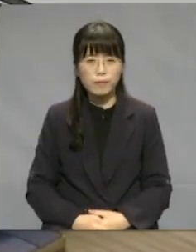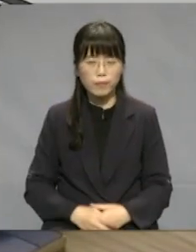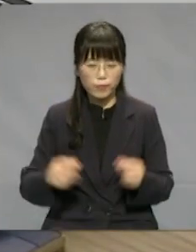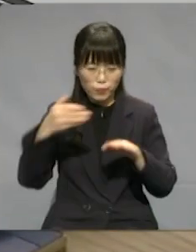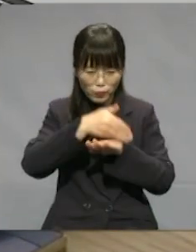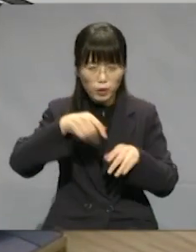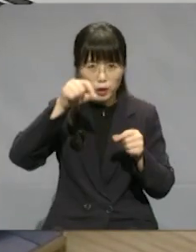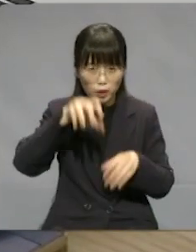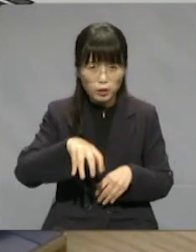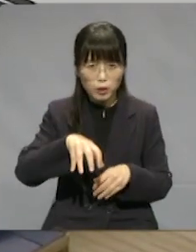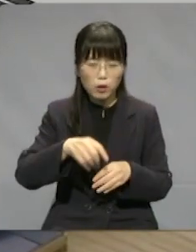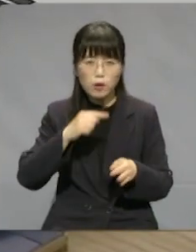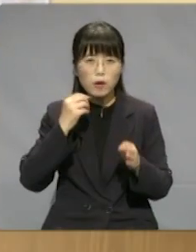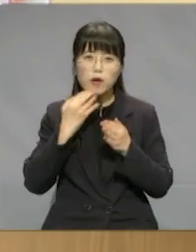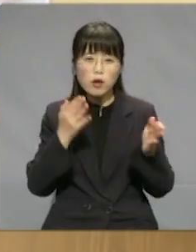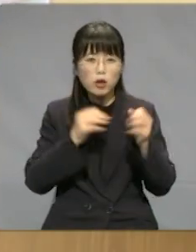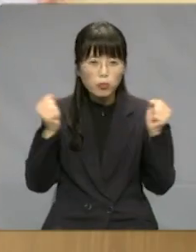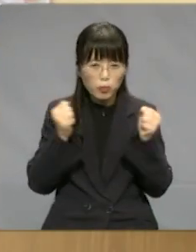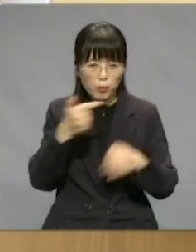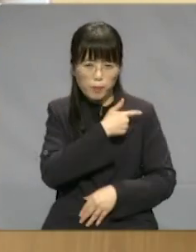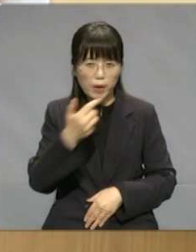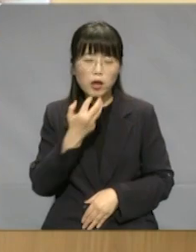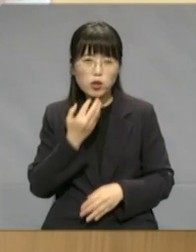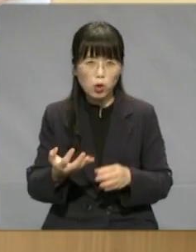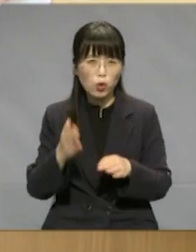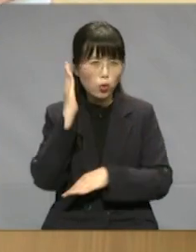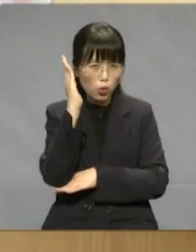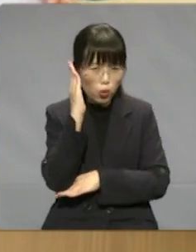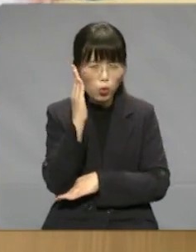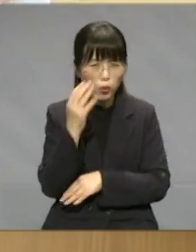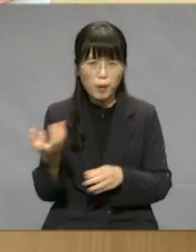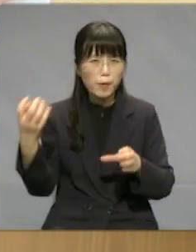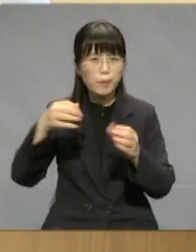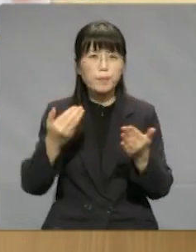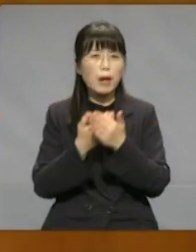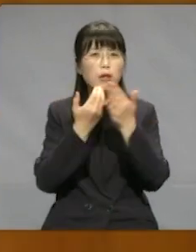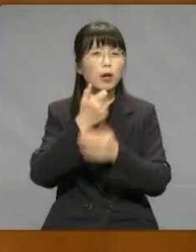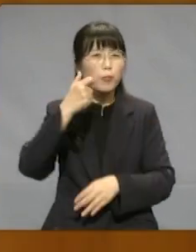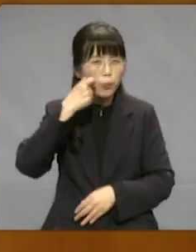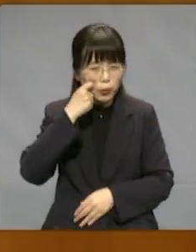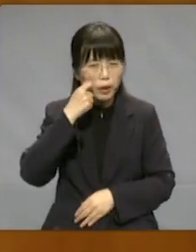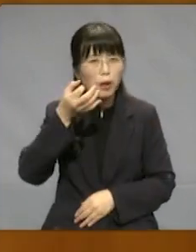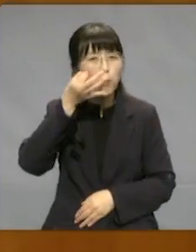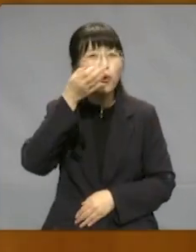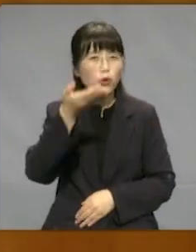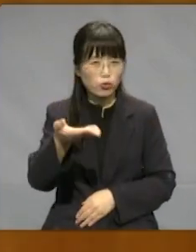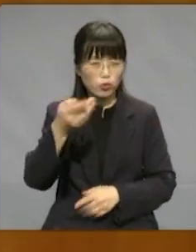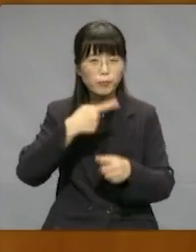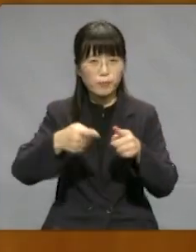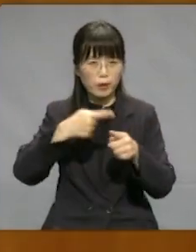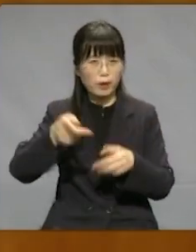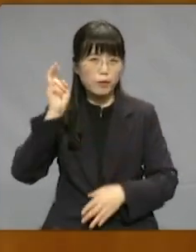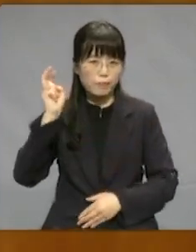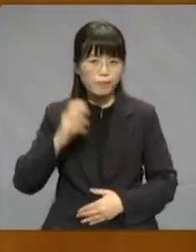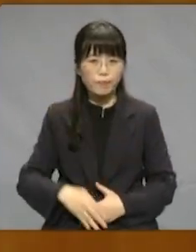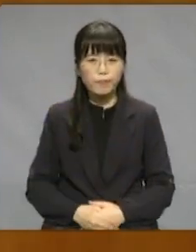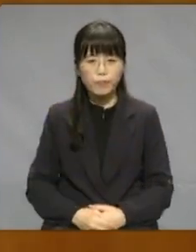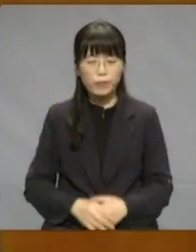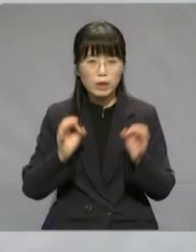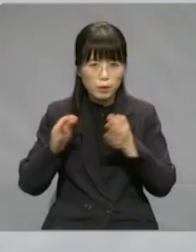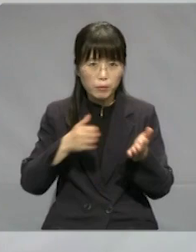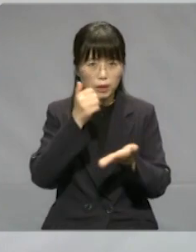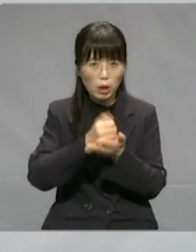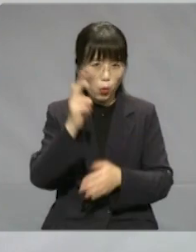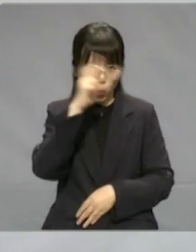접경 지역인 경기 북부는 메가 서울로는 발전할 수 없다는 점을 보여주려 한 것으로 보입니다. 김